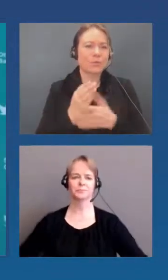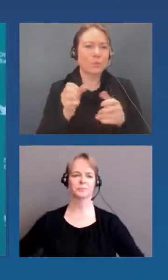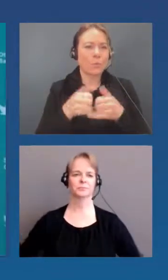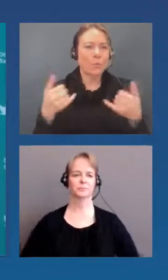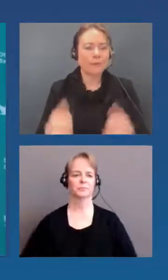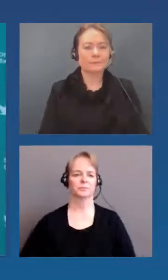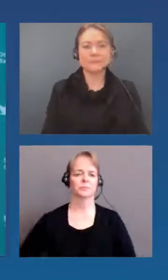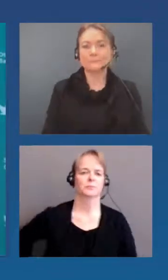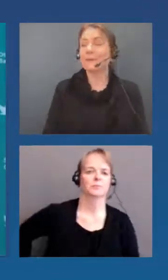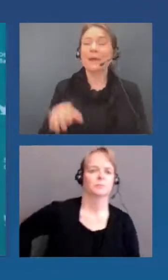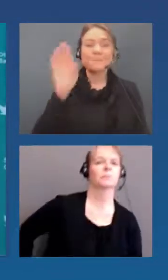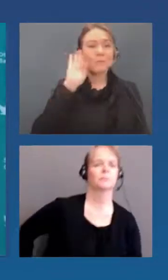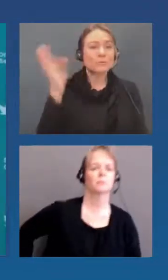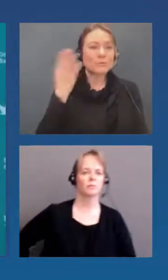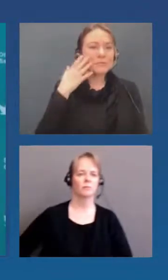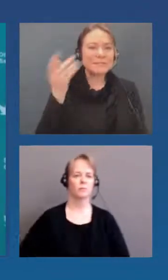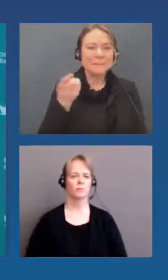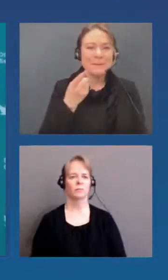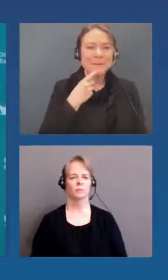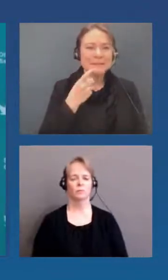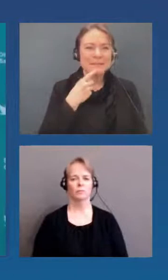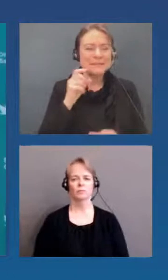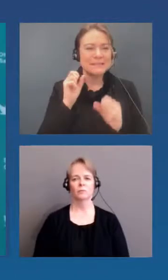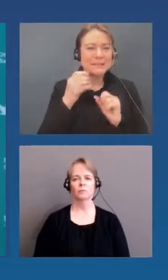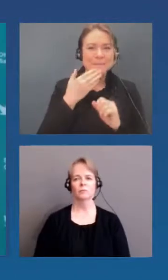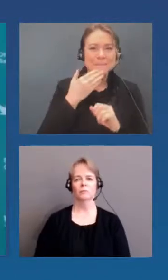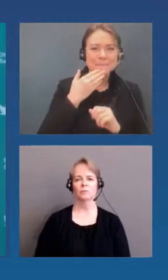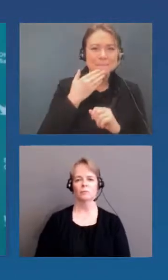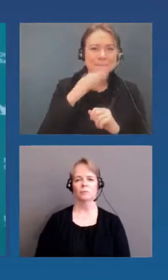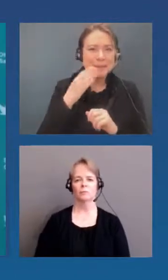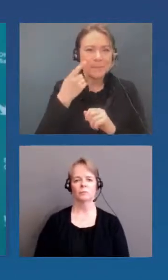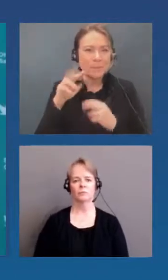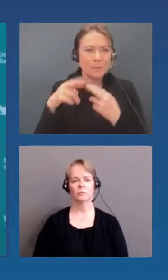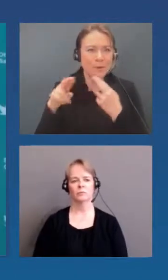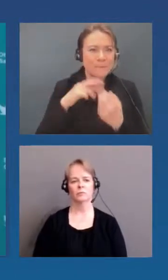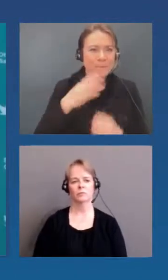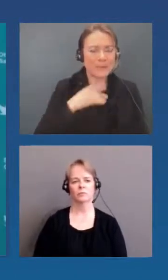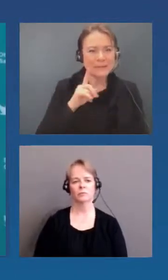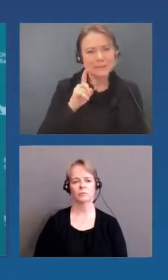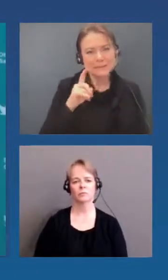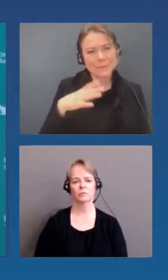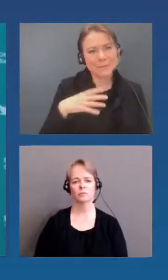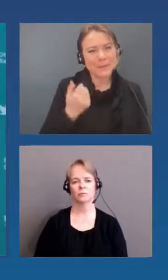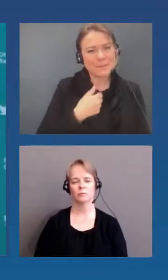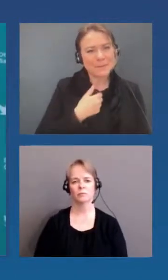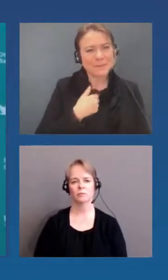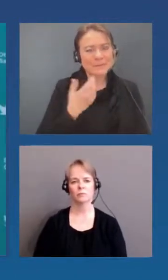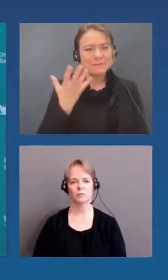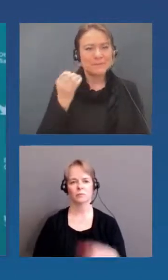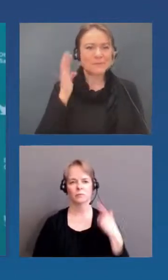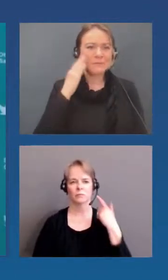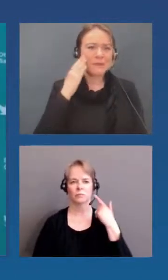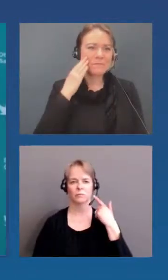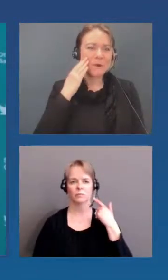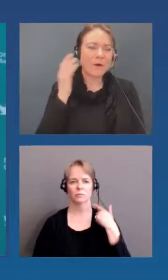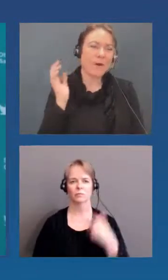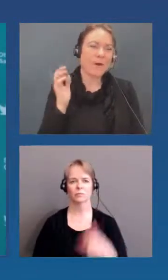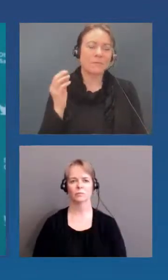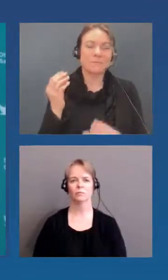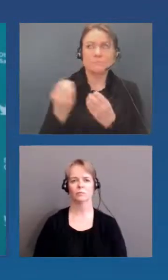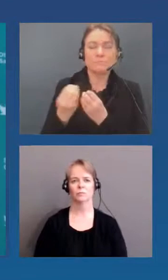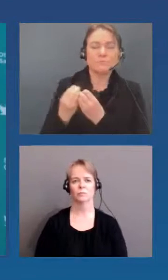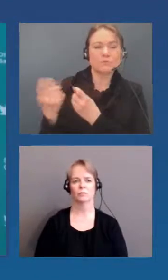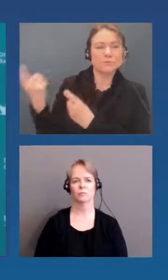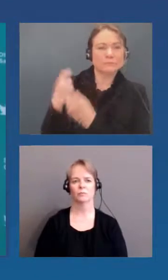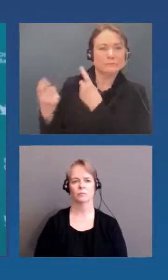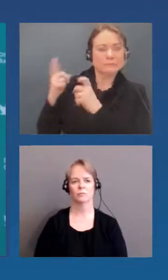pas qui serait le mieux placé pour répondre à cette question-là, mais c'est quelque chose qu'on m'a beaucoup demandé